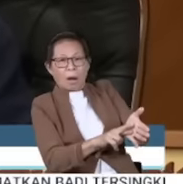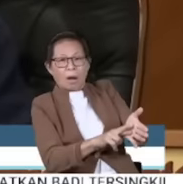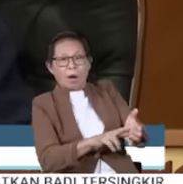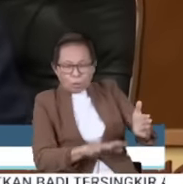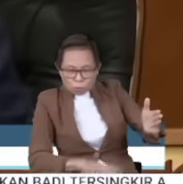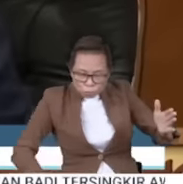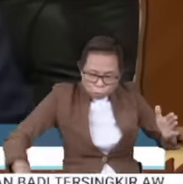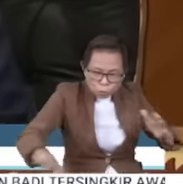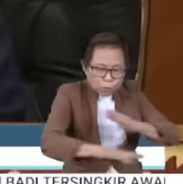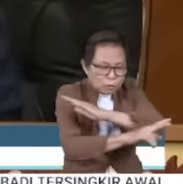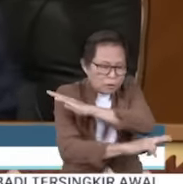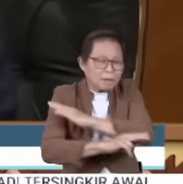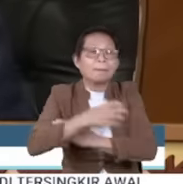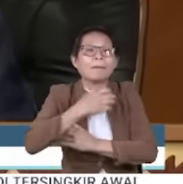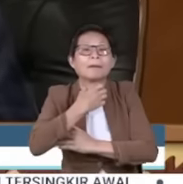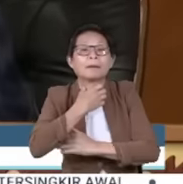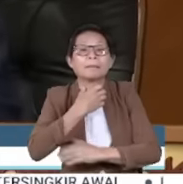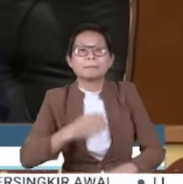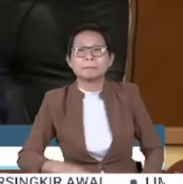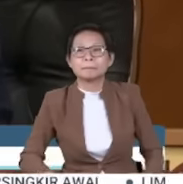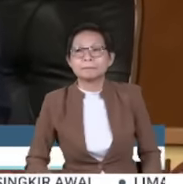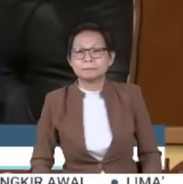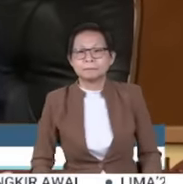di seluruh negeri perak